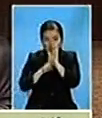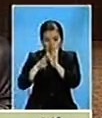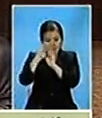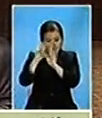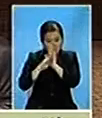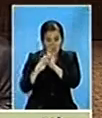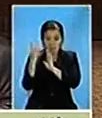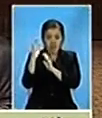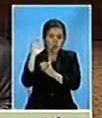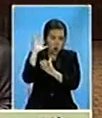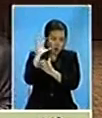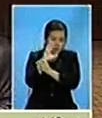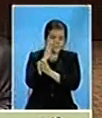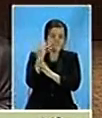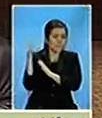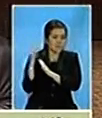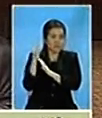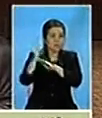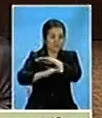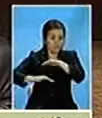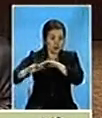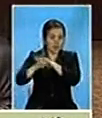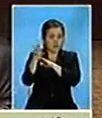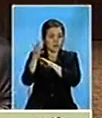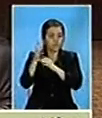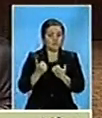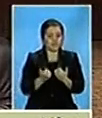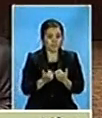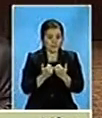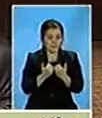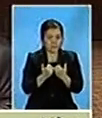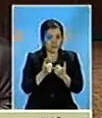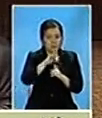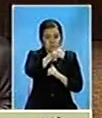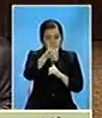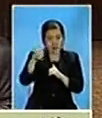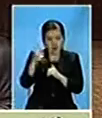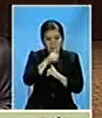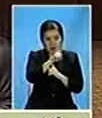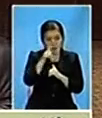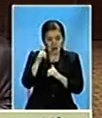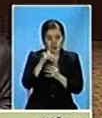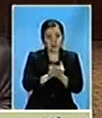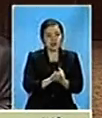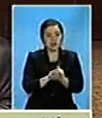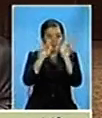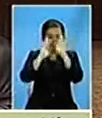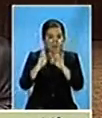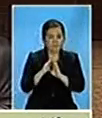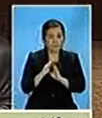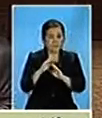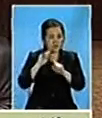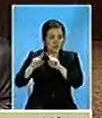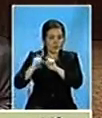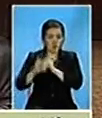ไม่มีข้อบังคับมารองรับฉะนั้นเลยภาคพิสดารจะไม่เกิดขึ้นและผู้ที่ได้รับผลเสียหาย